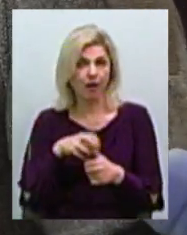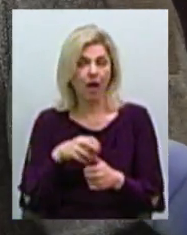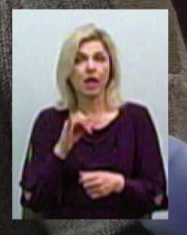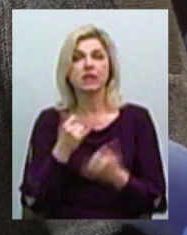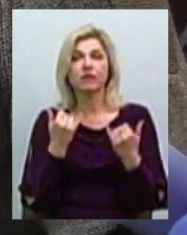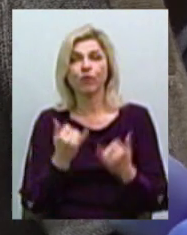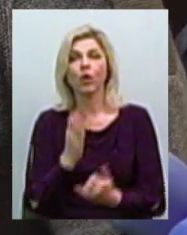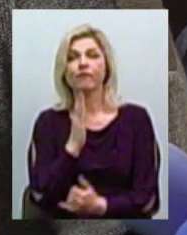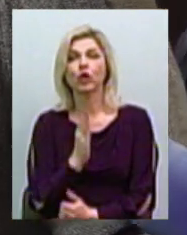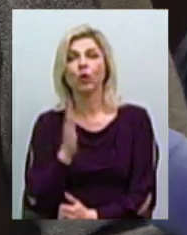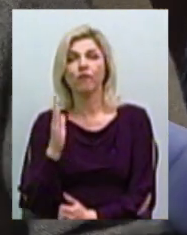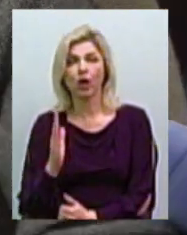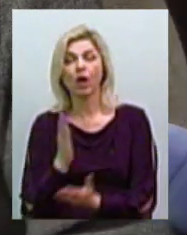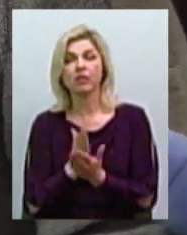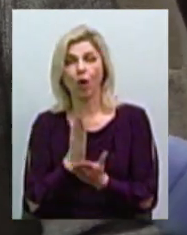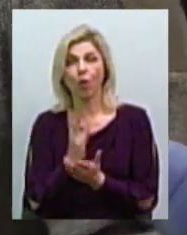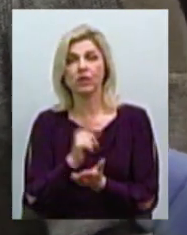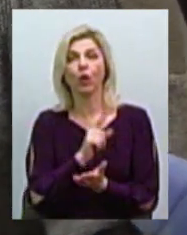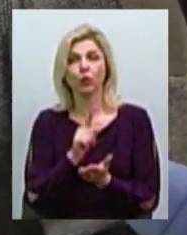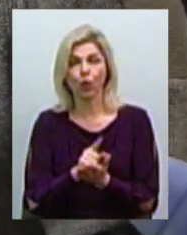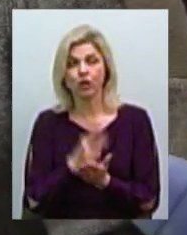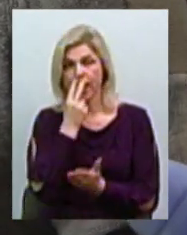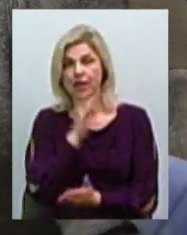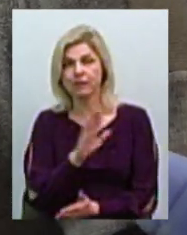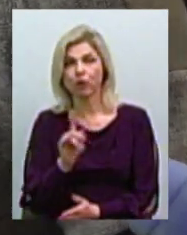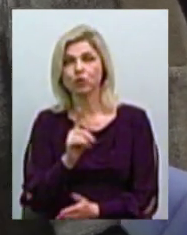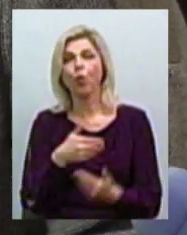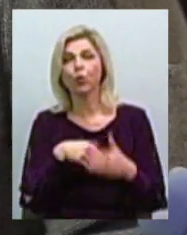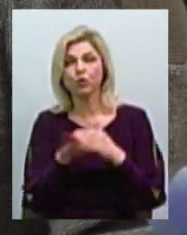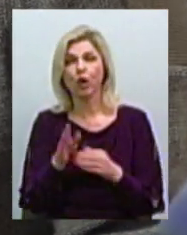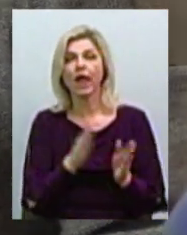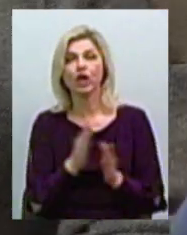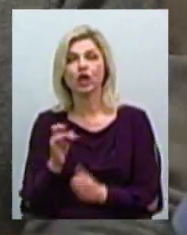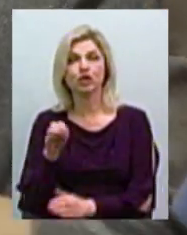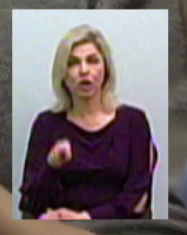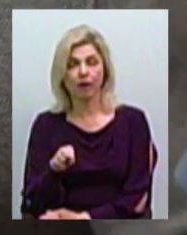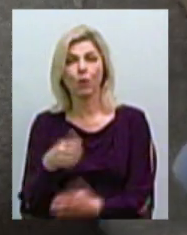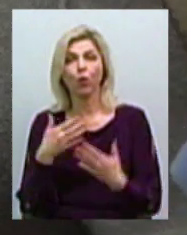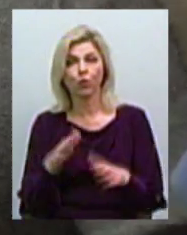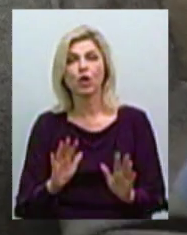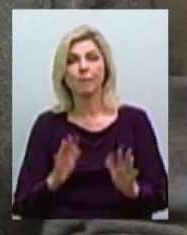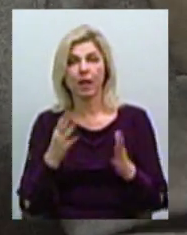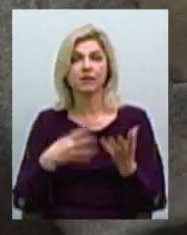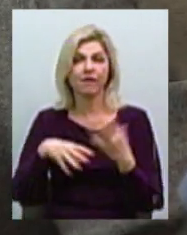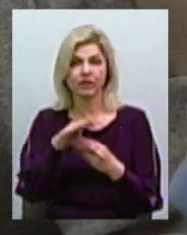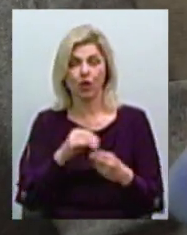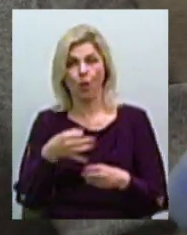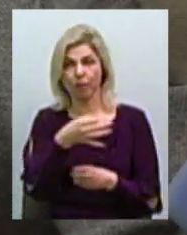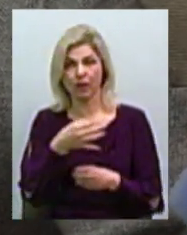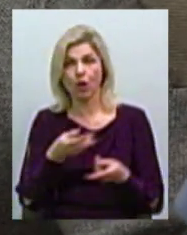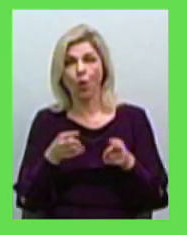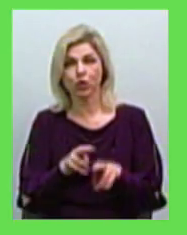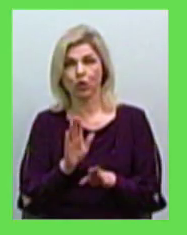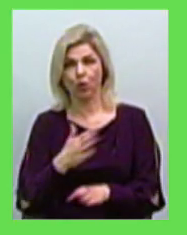Викторовна находится на должности, несмотря на то, что уходящий режим или ушедший режим уже произошел во всех областях, остается только в нашей